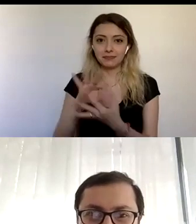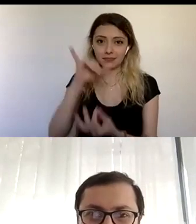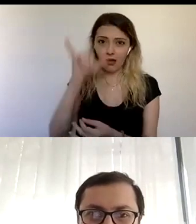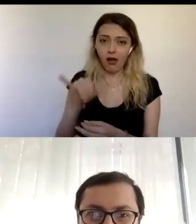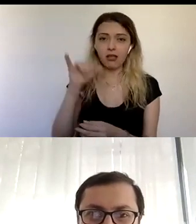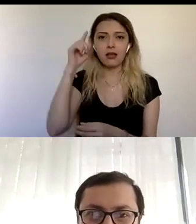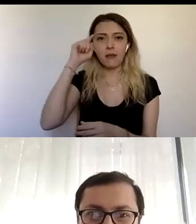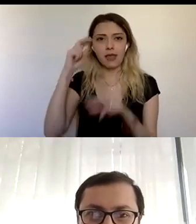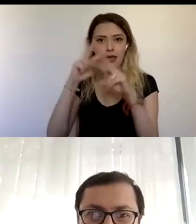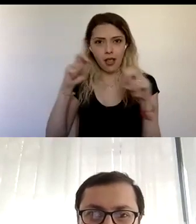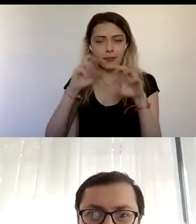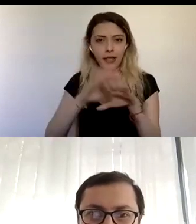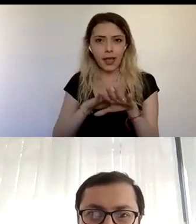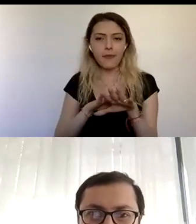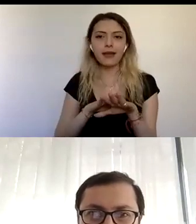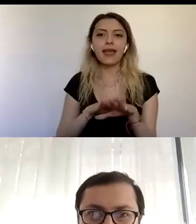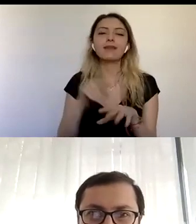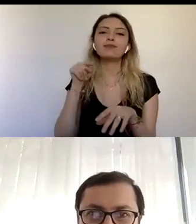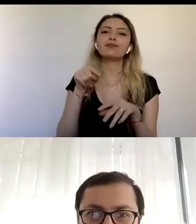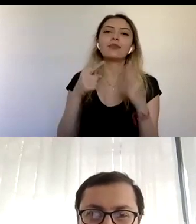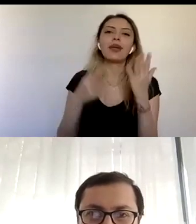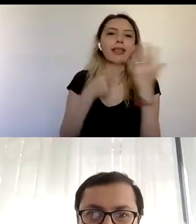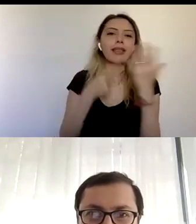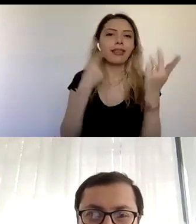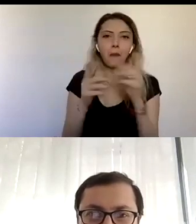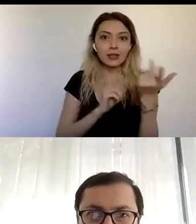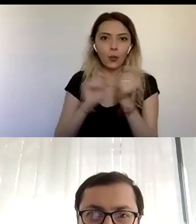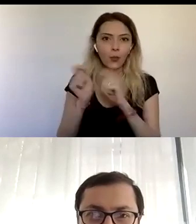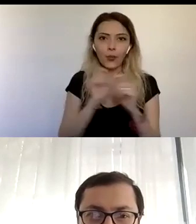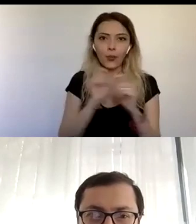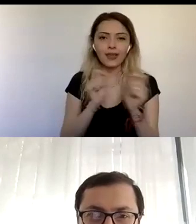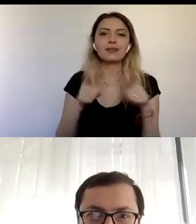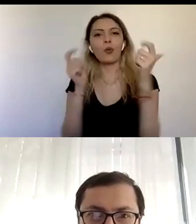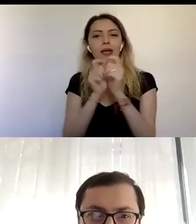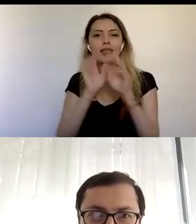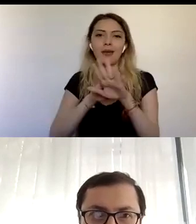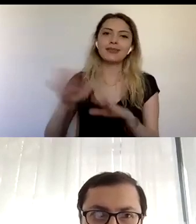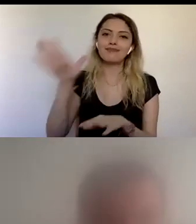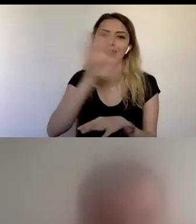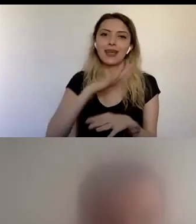araçlar webinarındaydınız. Katılımınız için sizlere de çok teşekkürler. Görüşmek dileğiyle.